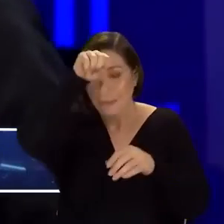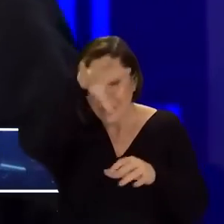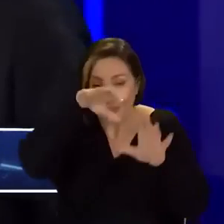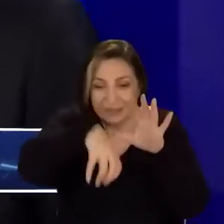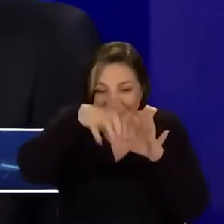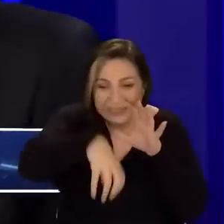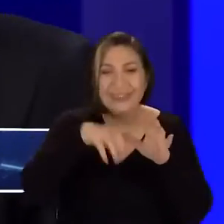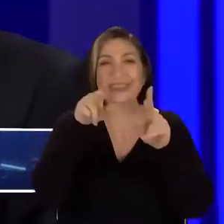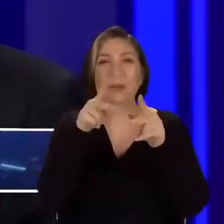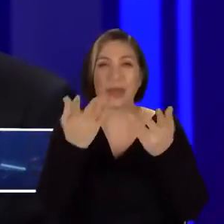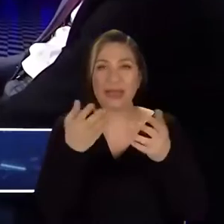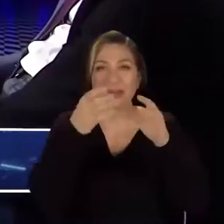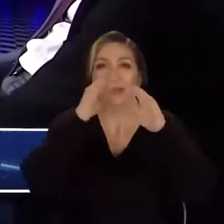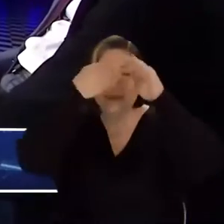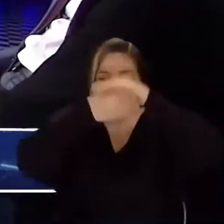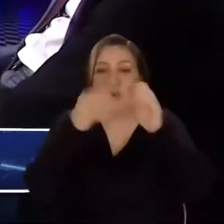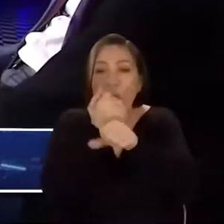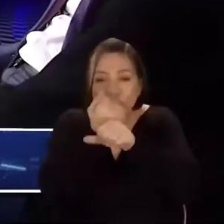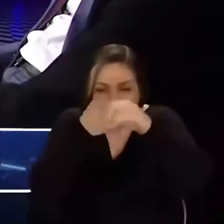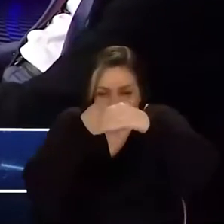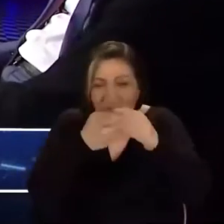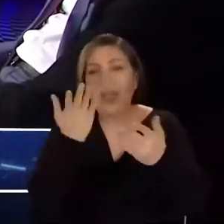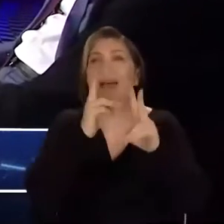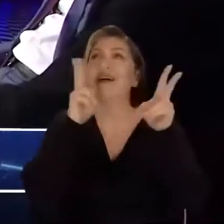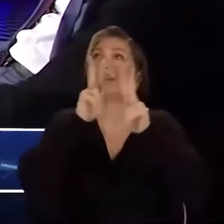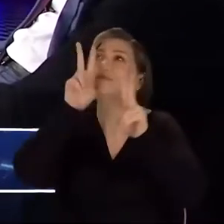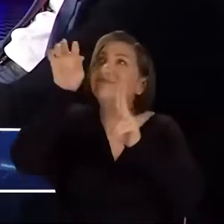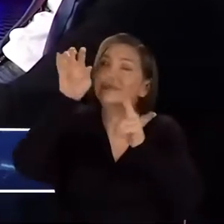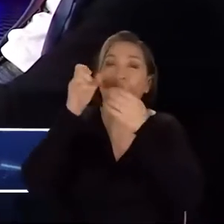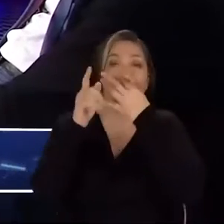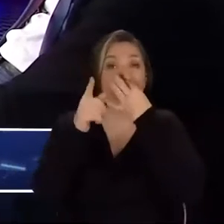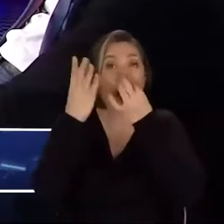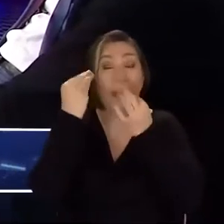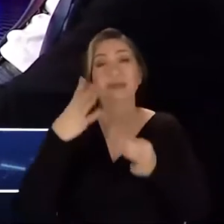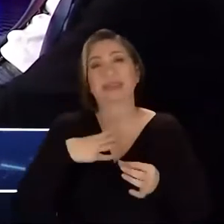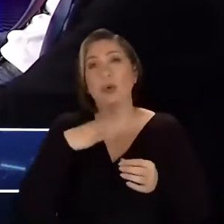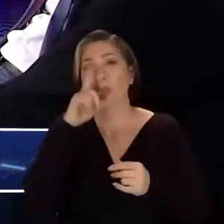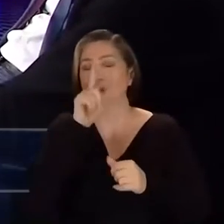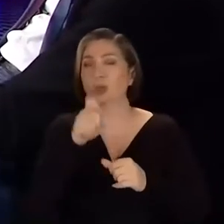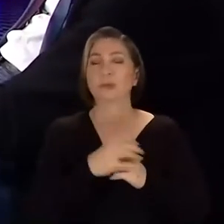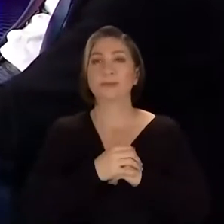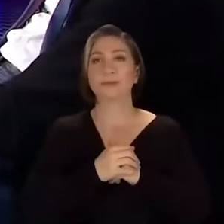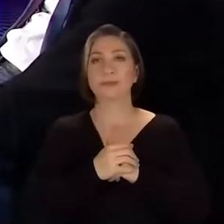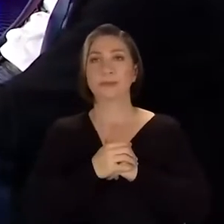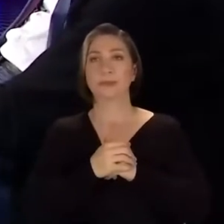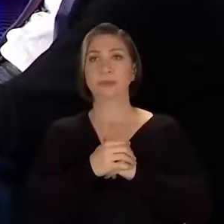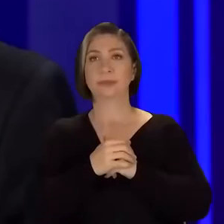yapmak, kazmak... İşte elektrik tüketimi falan filan, bunları anlamak istiyorum, o yüzden soruyorum. Tabii, yani